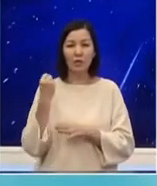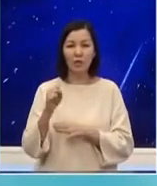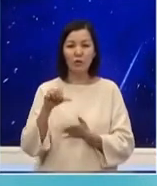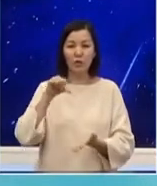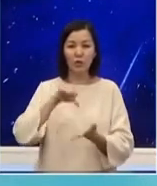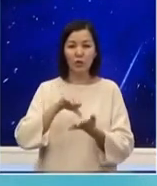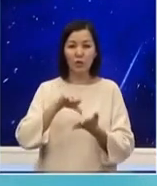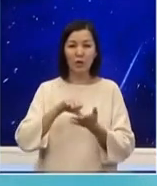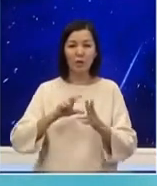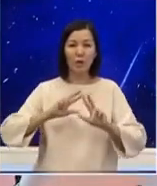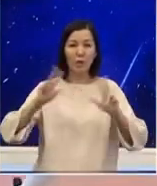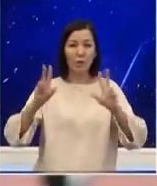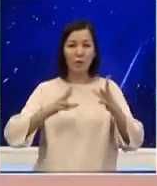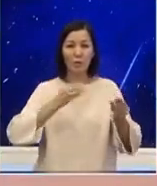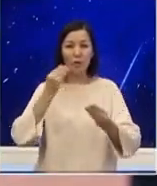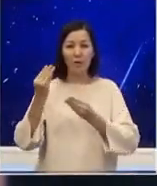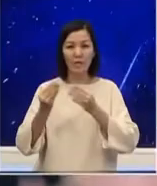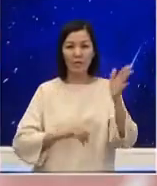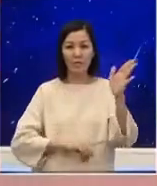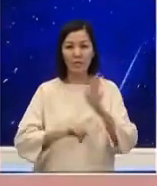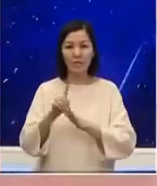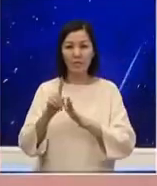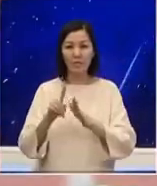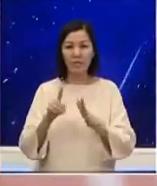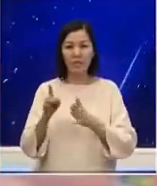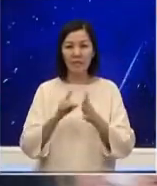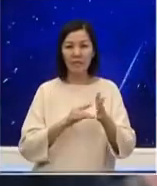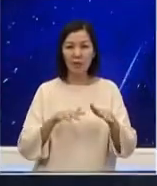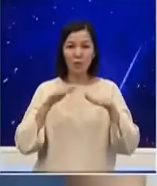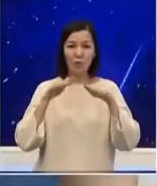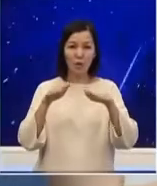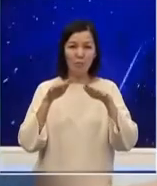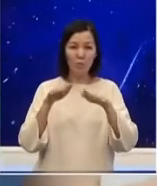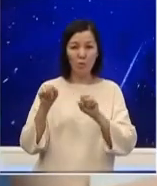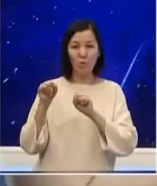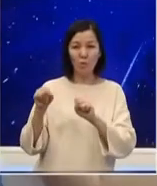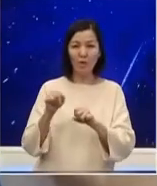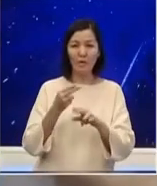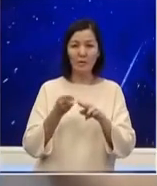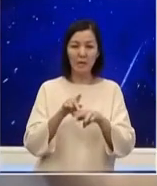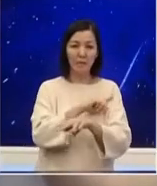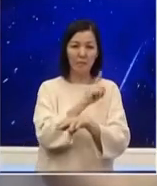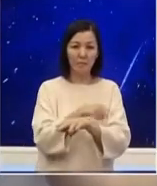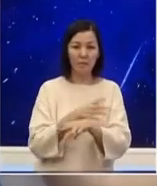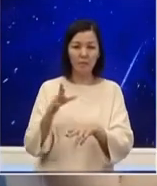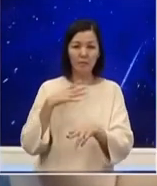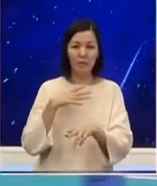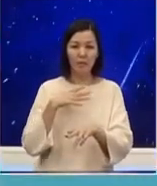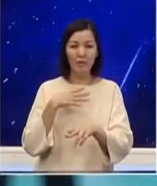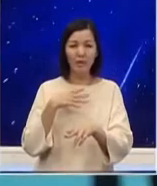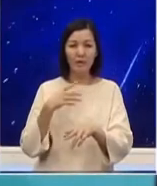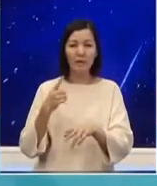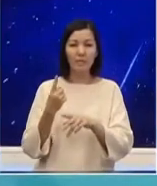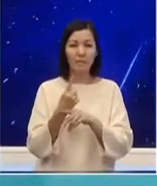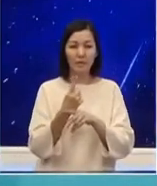шыққаны допты ойынға қосқан сәттен бастап анық байқалды. Шабуылда да, қорғанста да қарсыластарына еш мүмкіндік бермеді. Осылайша бірінші